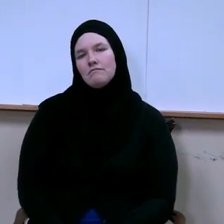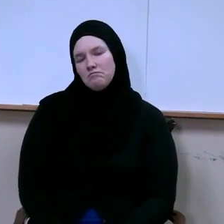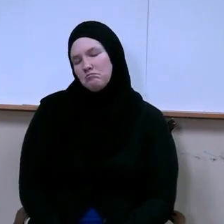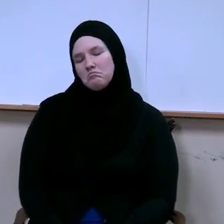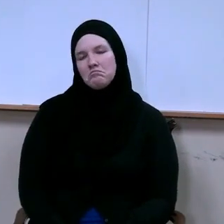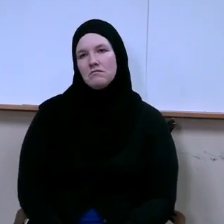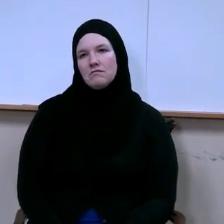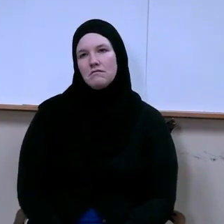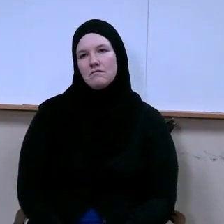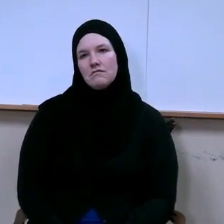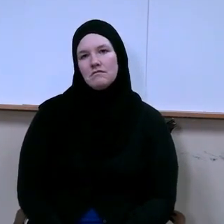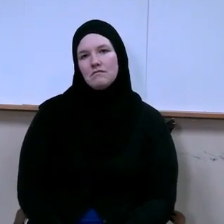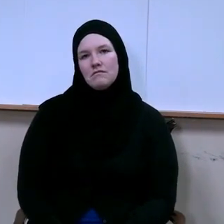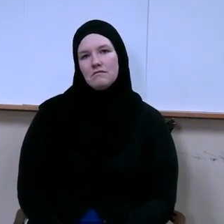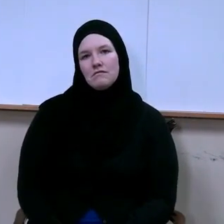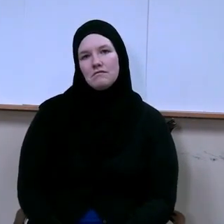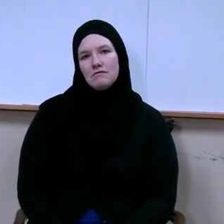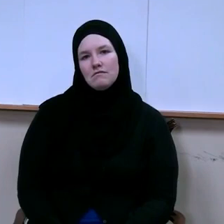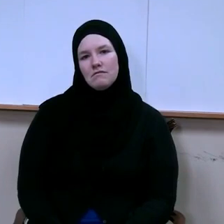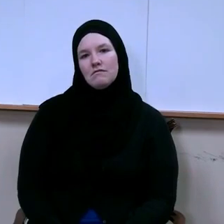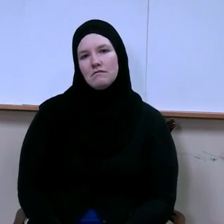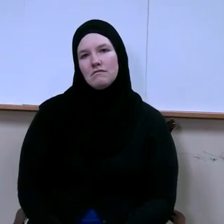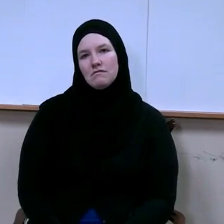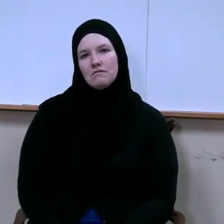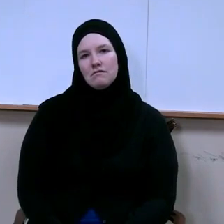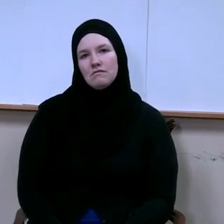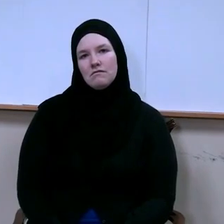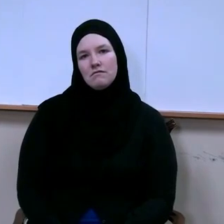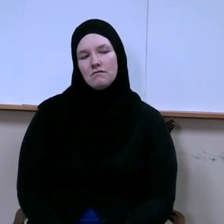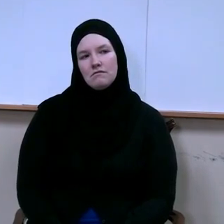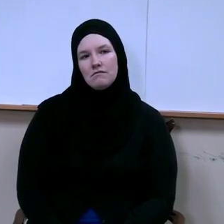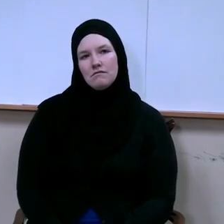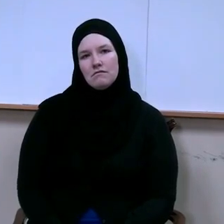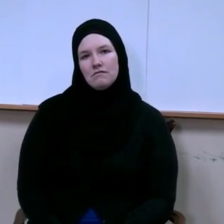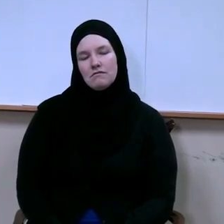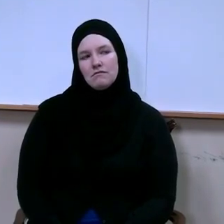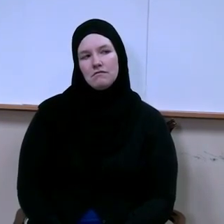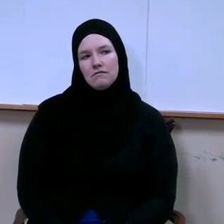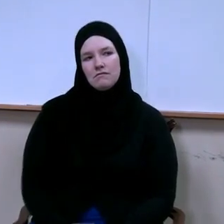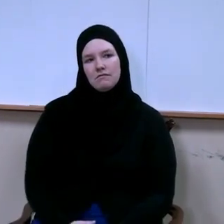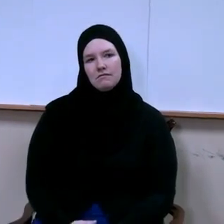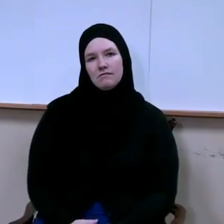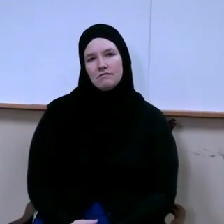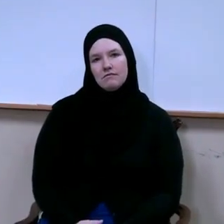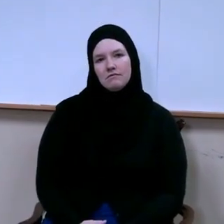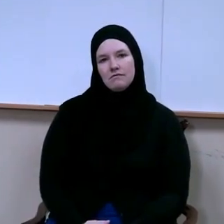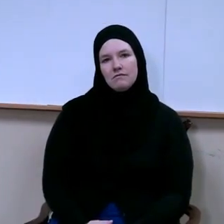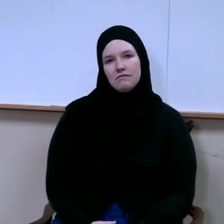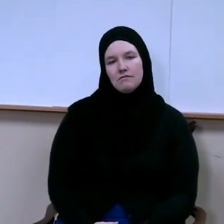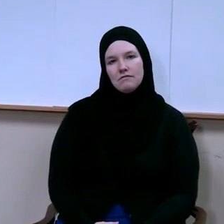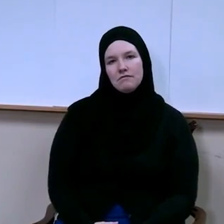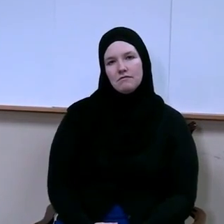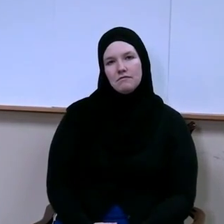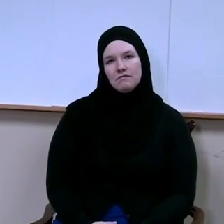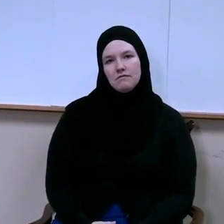الأمانة ونصح الأمة وكشف الغمة وجاهد في سبيل دينه حتى أتاه اليقين فاللهم اجزه